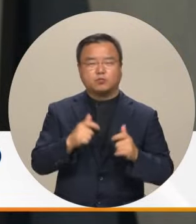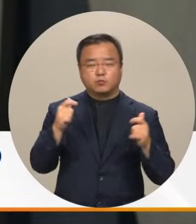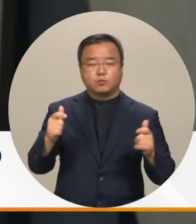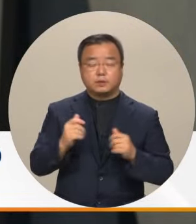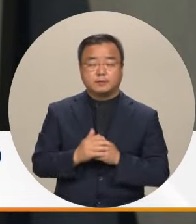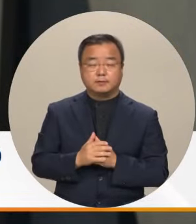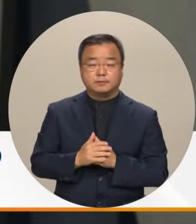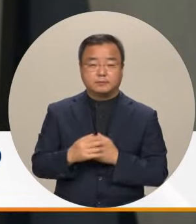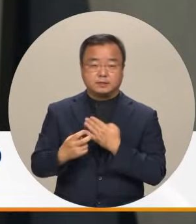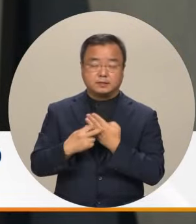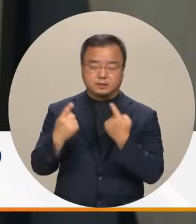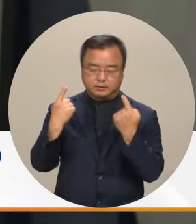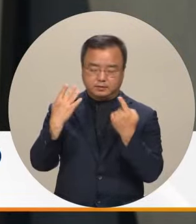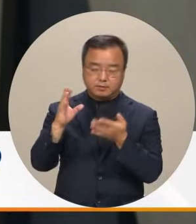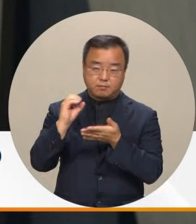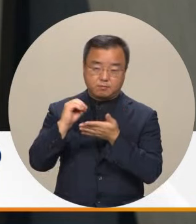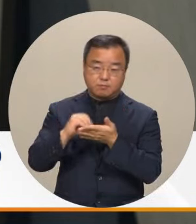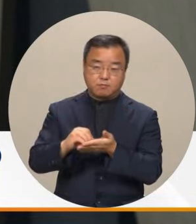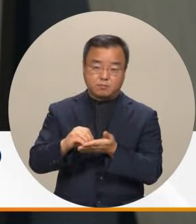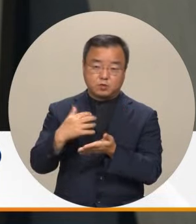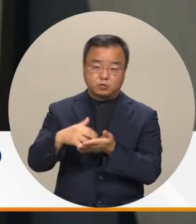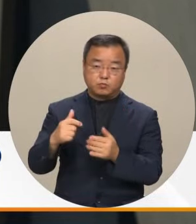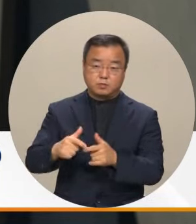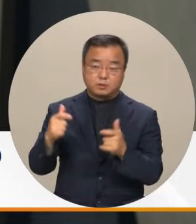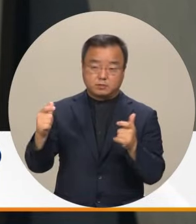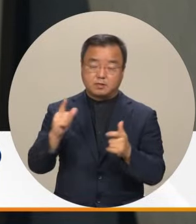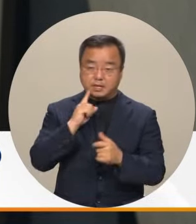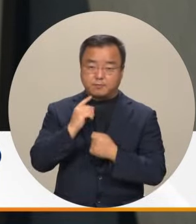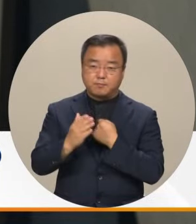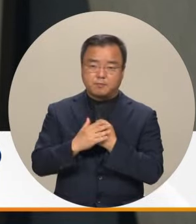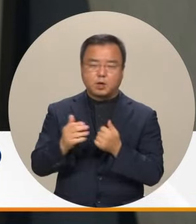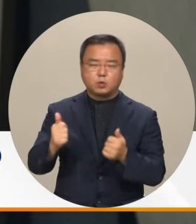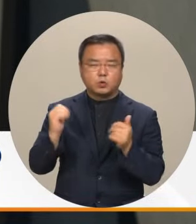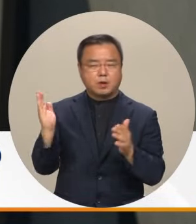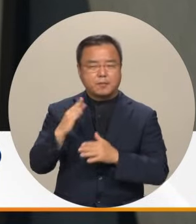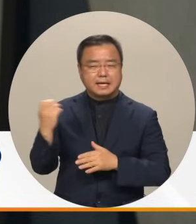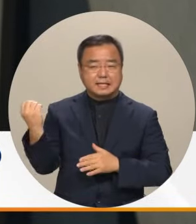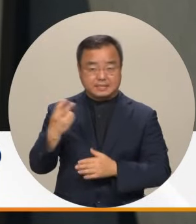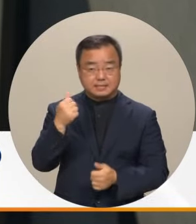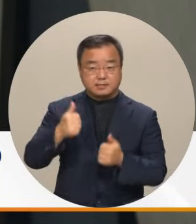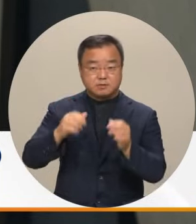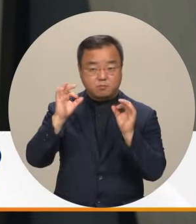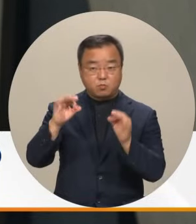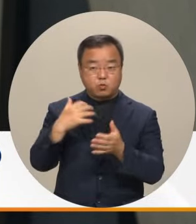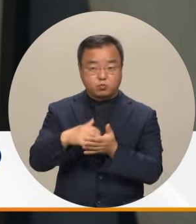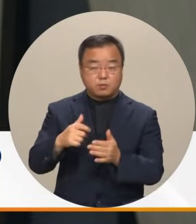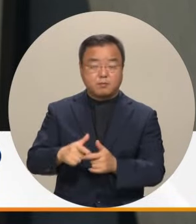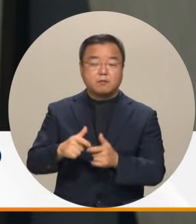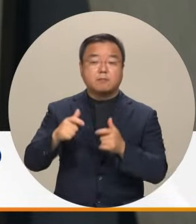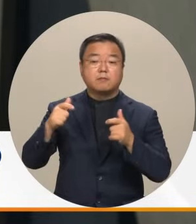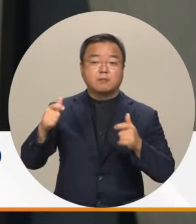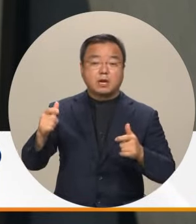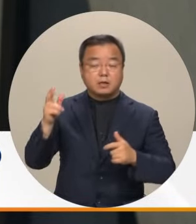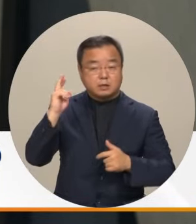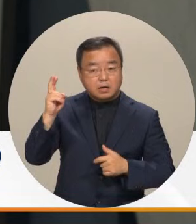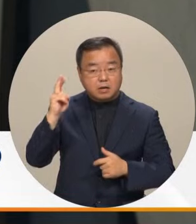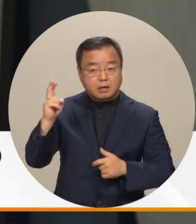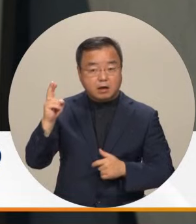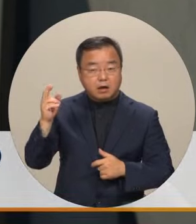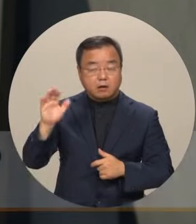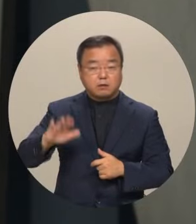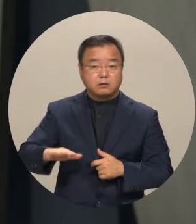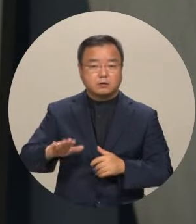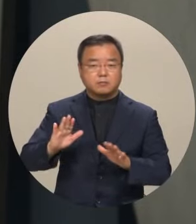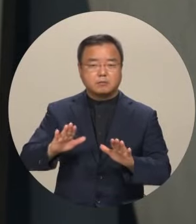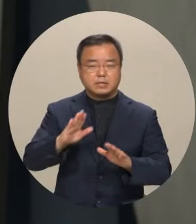의대 증원 등의 이슈가 많아서 충분히 졸업생들이 다시 수능을 보는 경우가 늘어날 거로 예상되기는 했습니다만 어